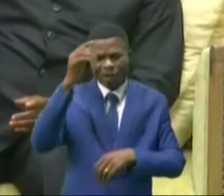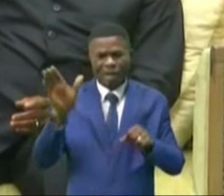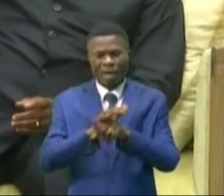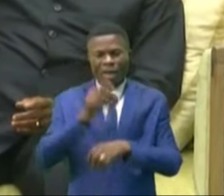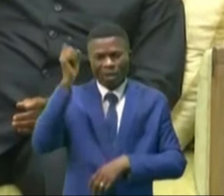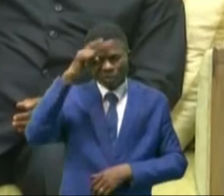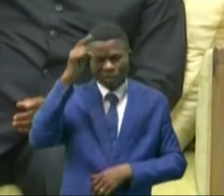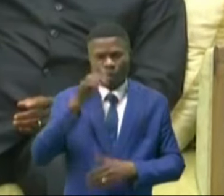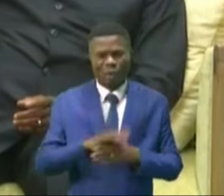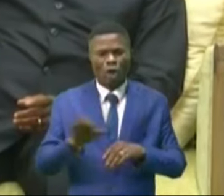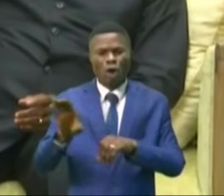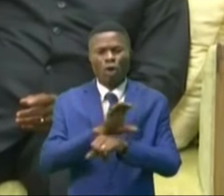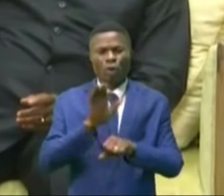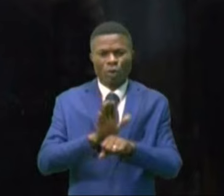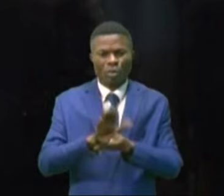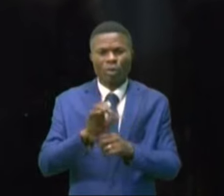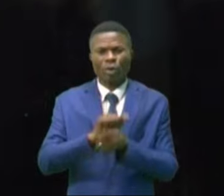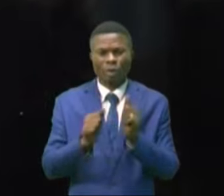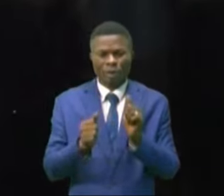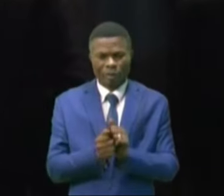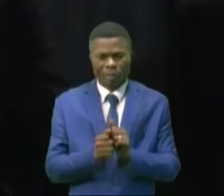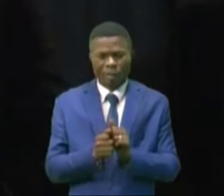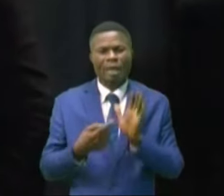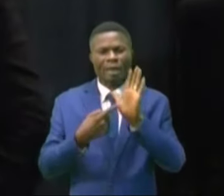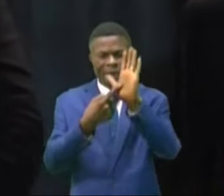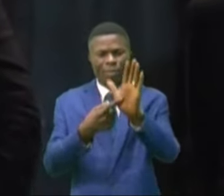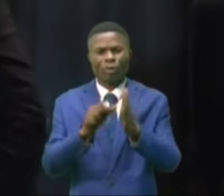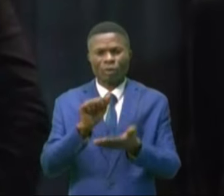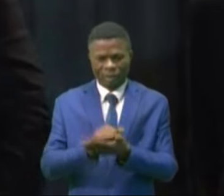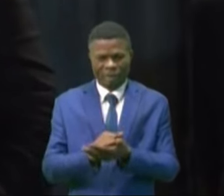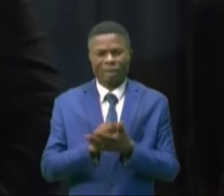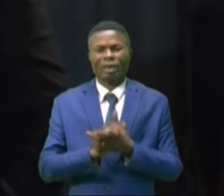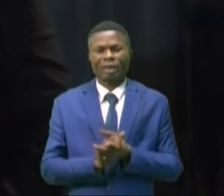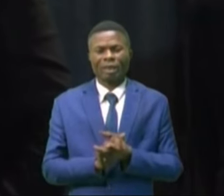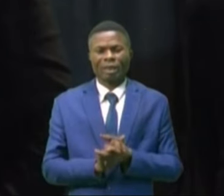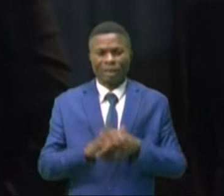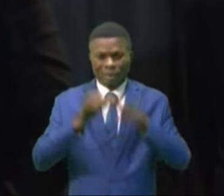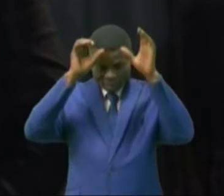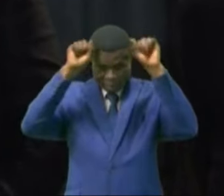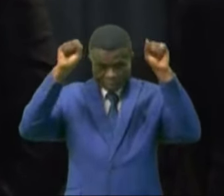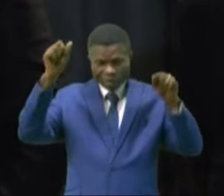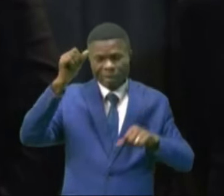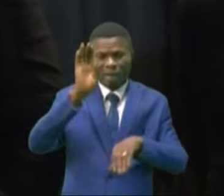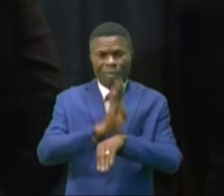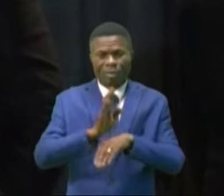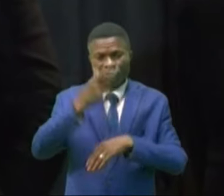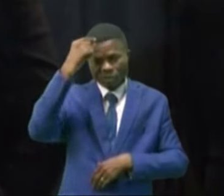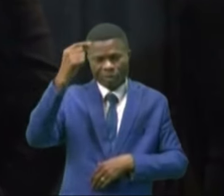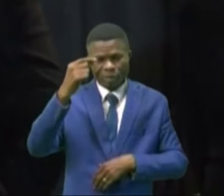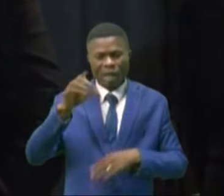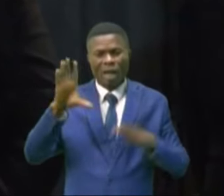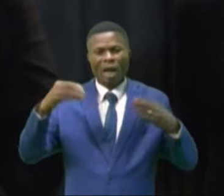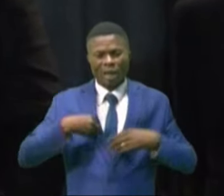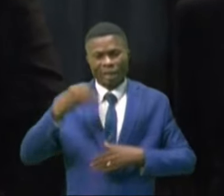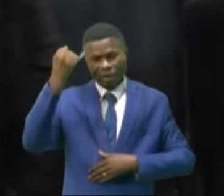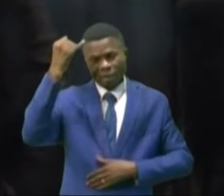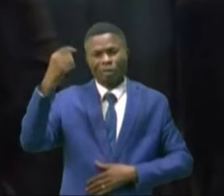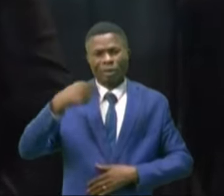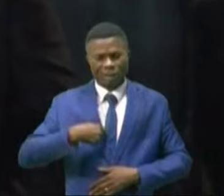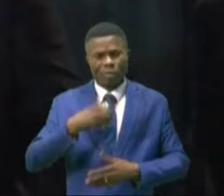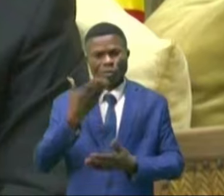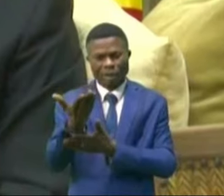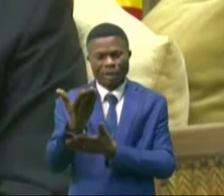Il est très préoccupé par la situation, il l'a manifesté, il a pris mes avis, mes